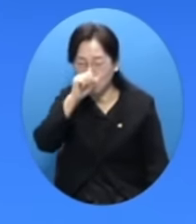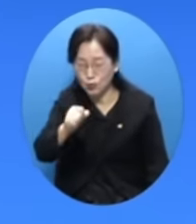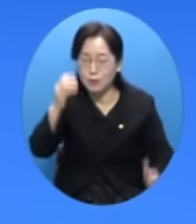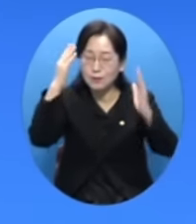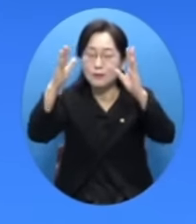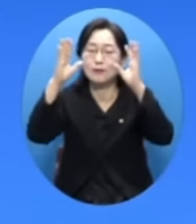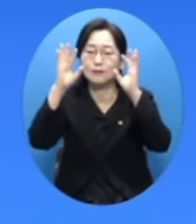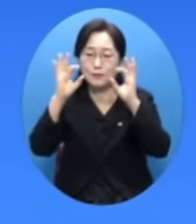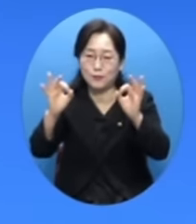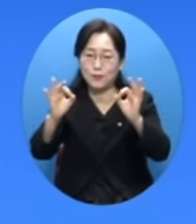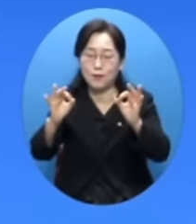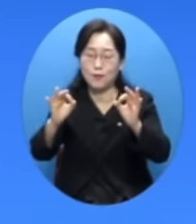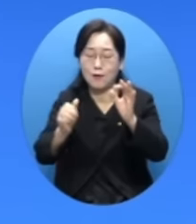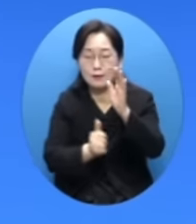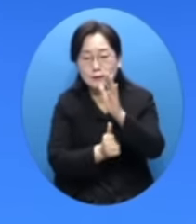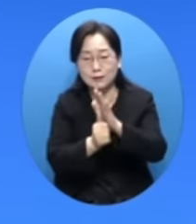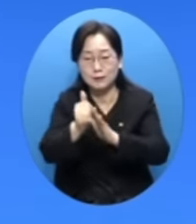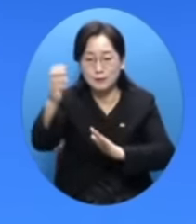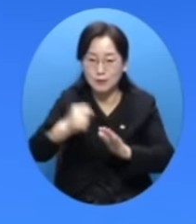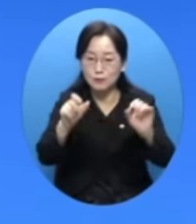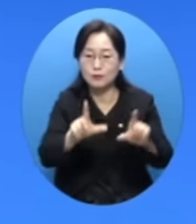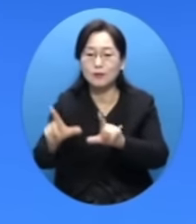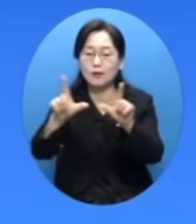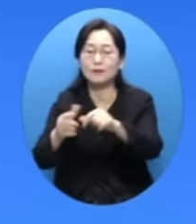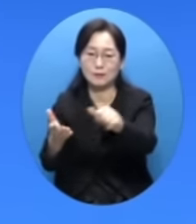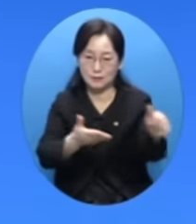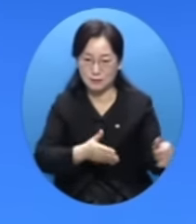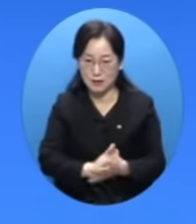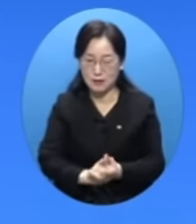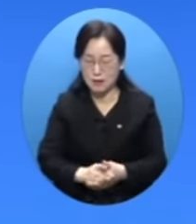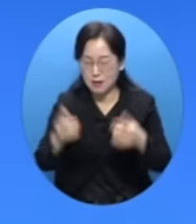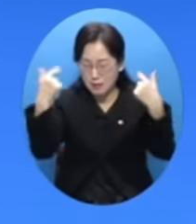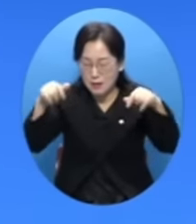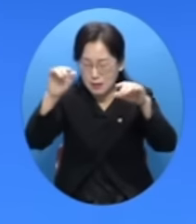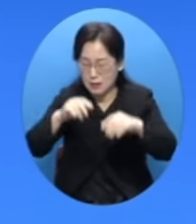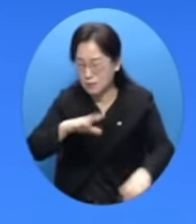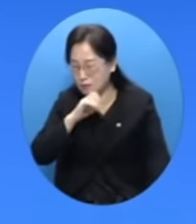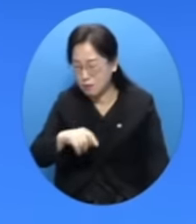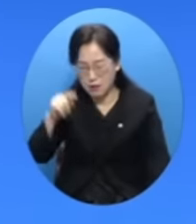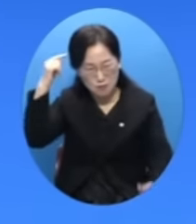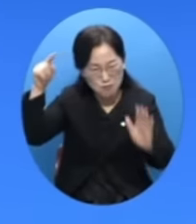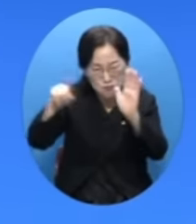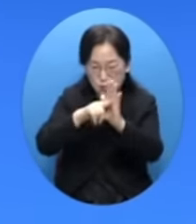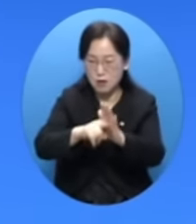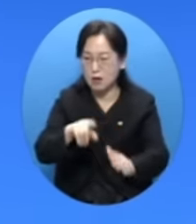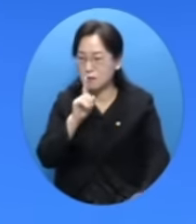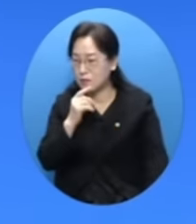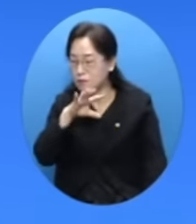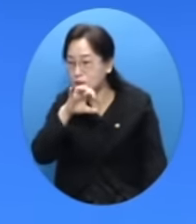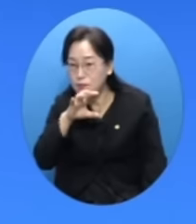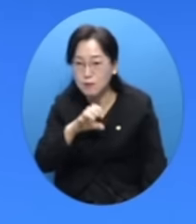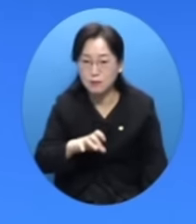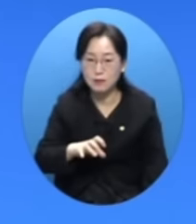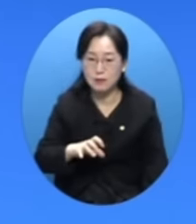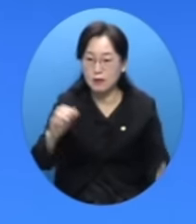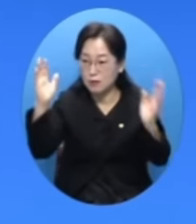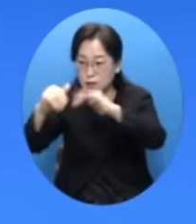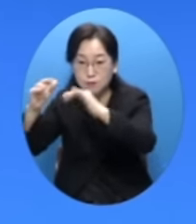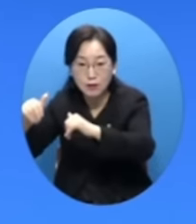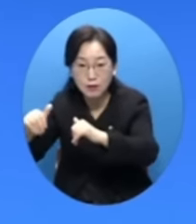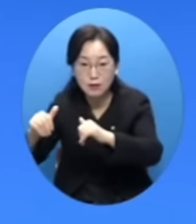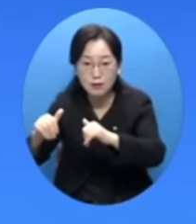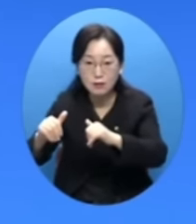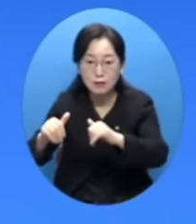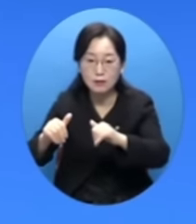바라보고 희망하며 나가는 삶을 살아야지 밤낮 부정적으로 보고 부정적으로 말하고 파괴하는 인생을 살면 안